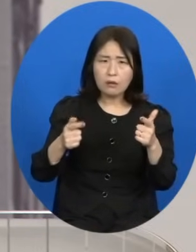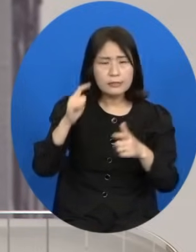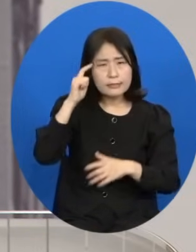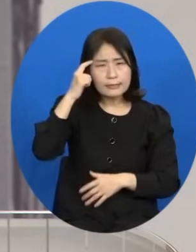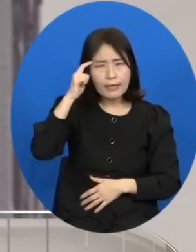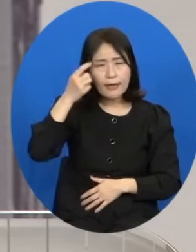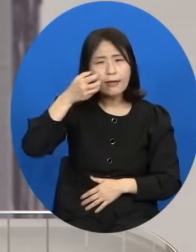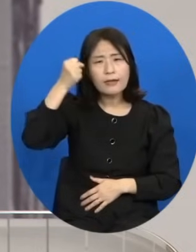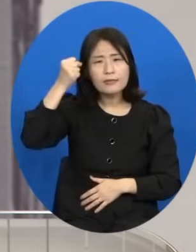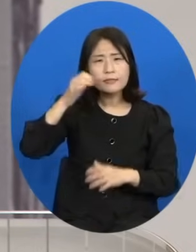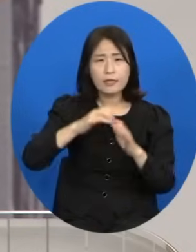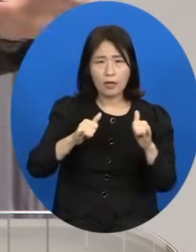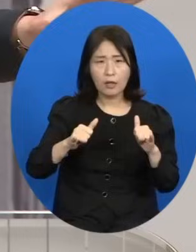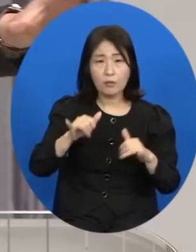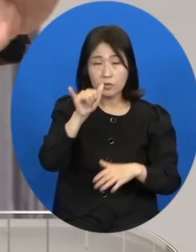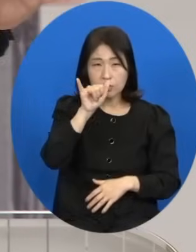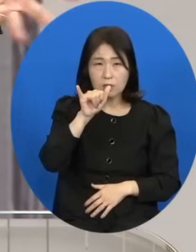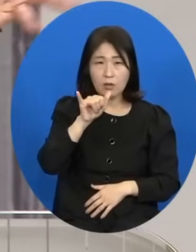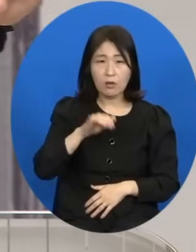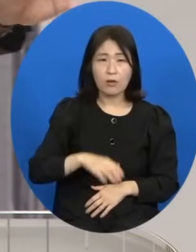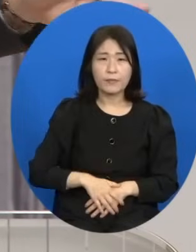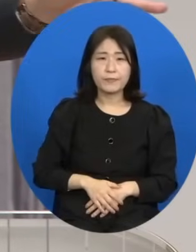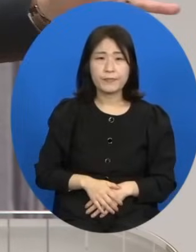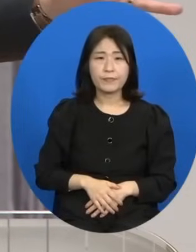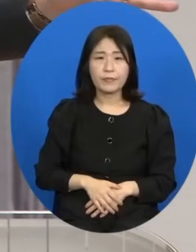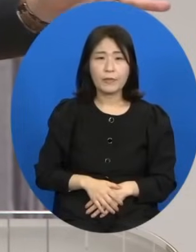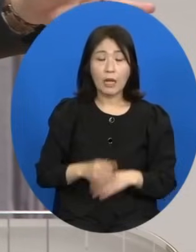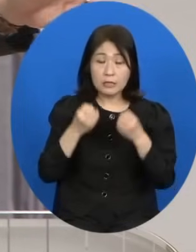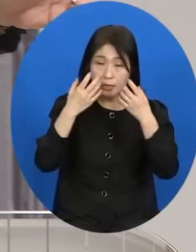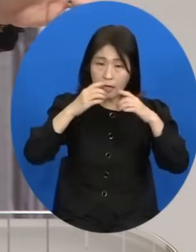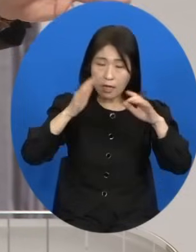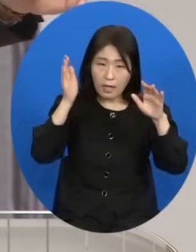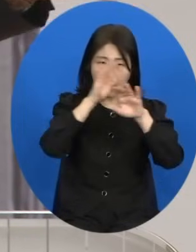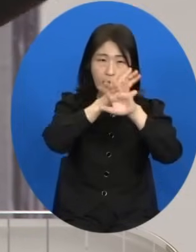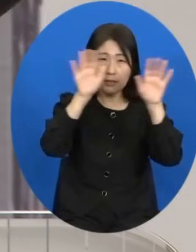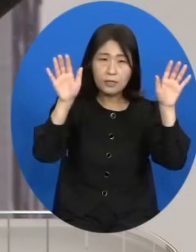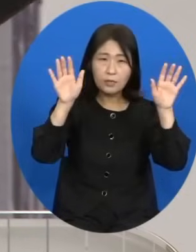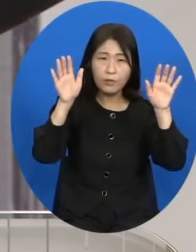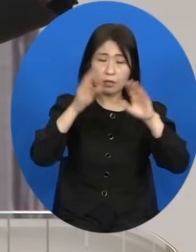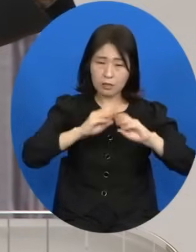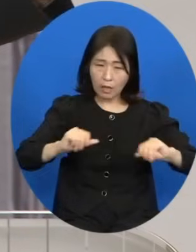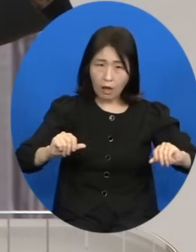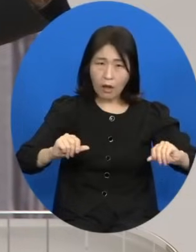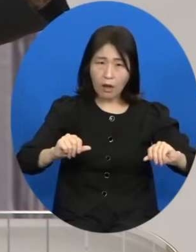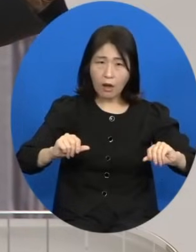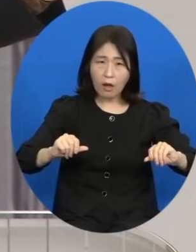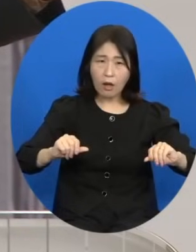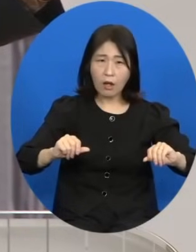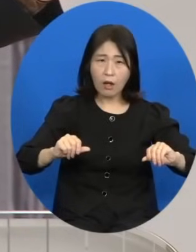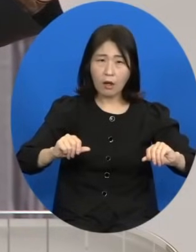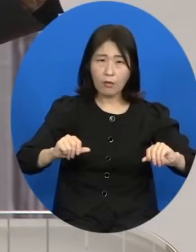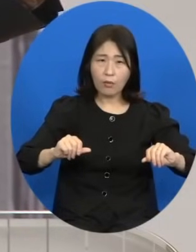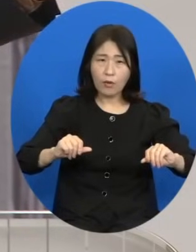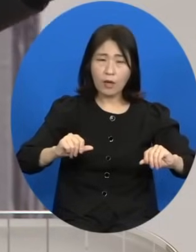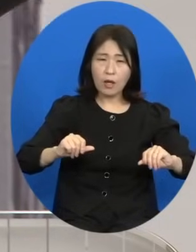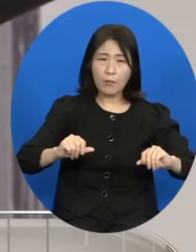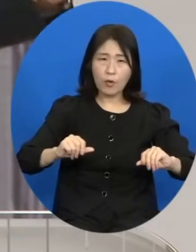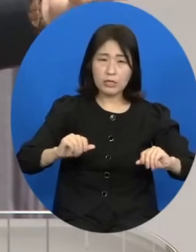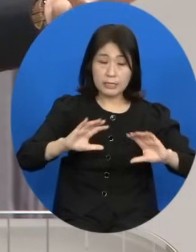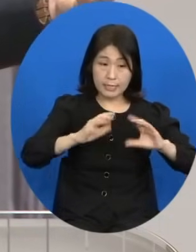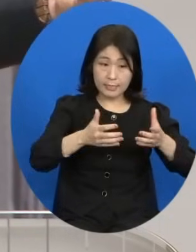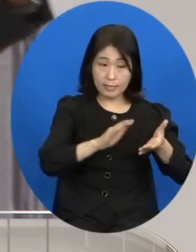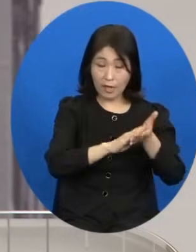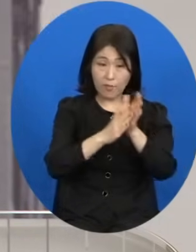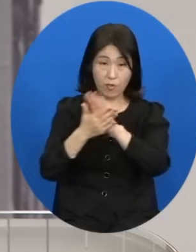하늘과 새 땅이 오면 모든 만물이 새롭게 바뀝니다 그리고 주님 영히 노릇할 것이라는 거야